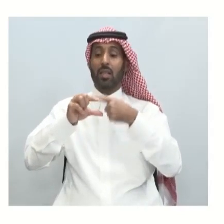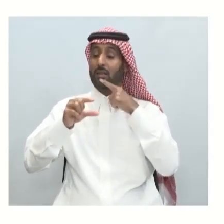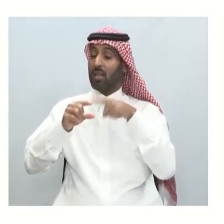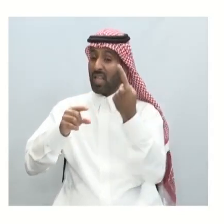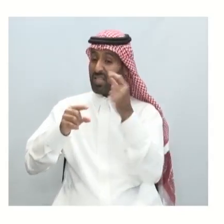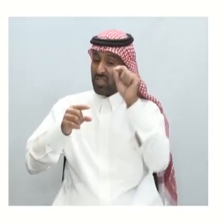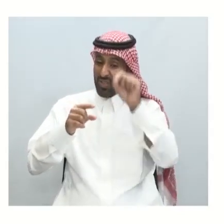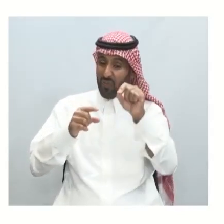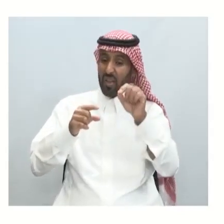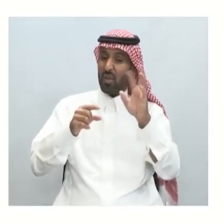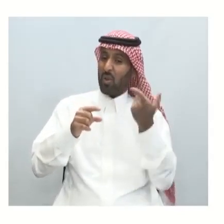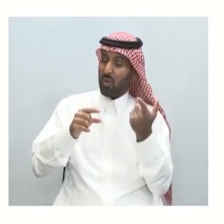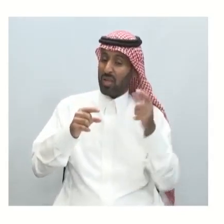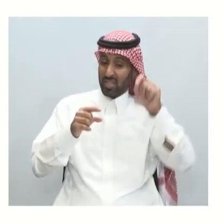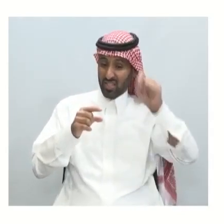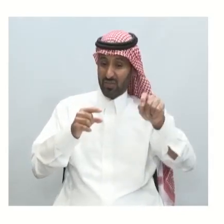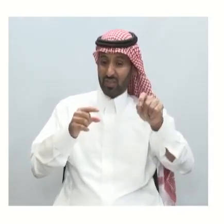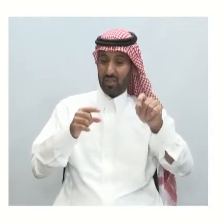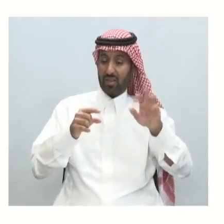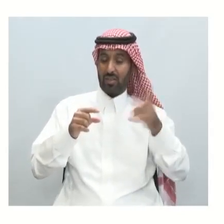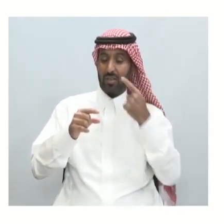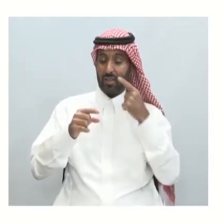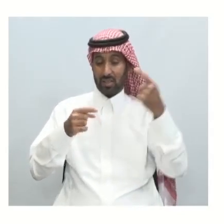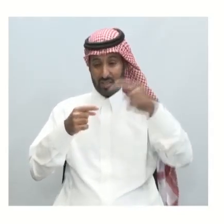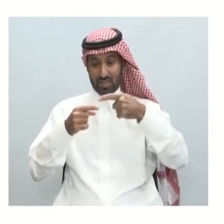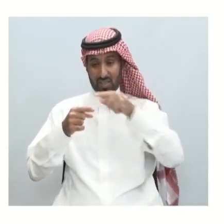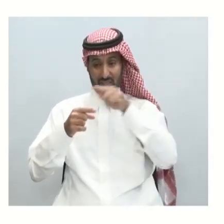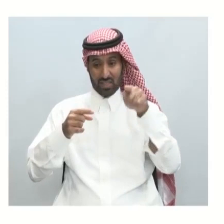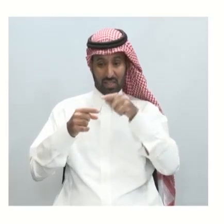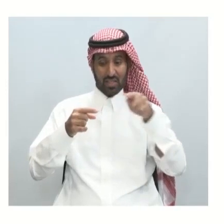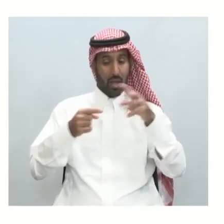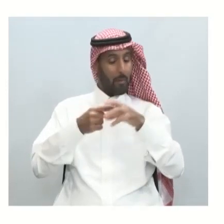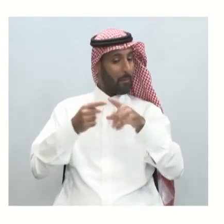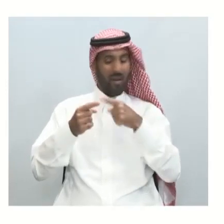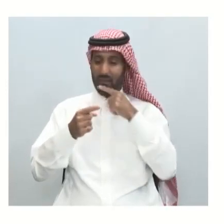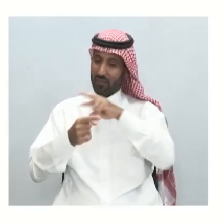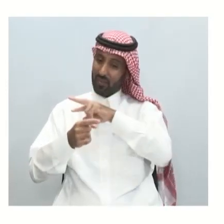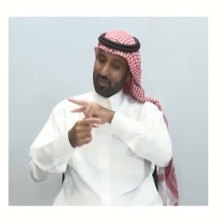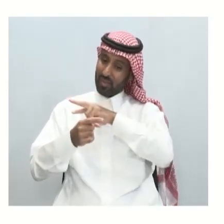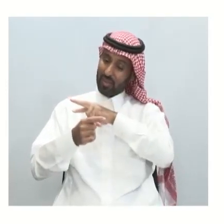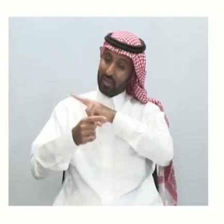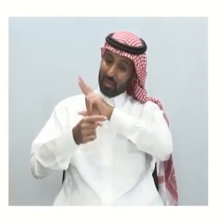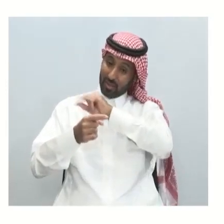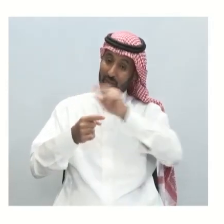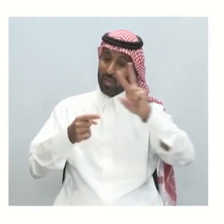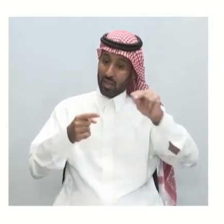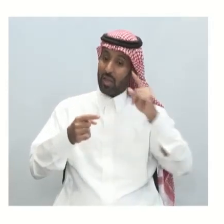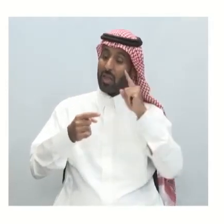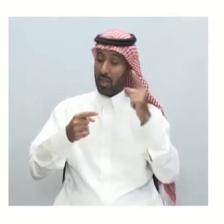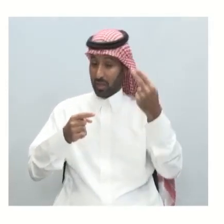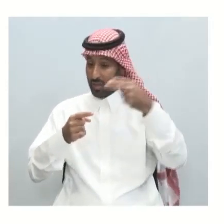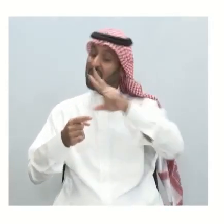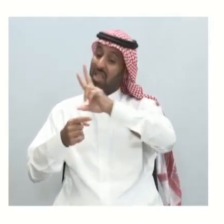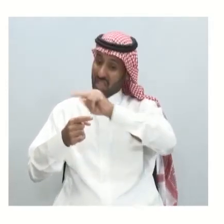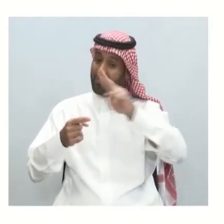صفر صفر اذا هي تساهميه غير قطبيه مثل مثلا بين الهيدروجين والهيدروجين نفس